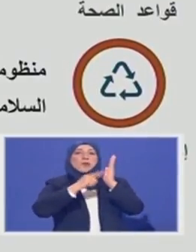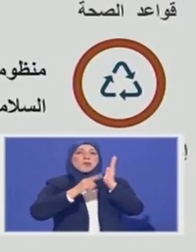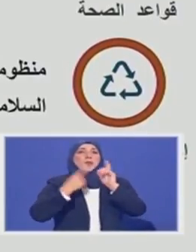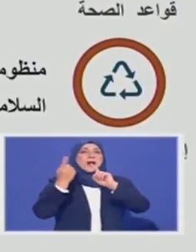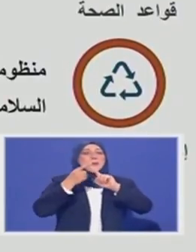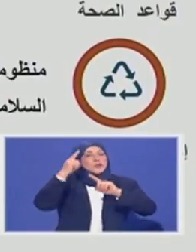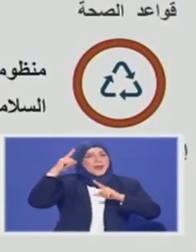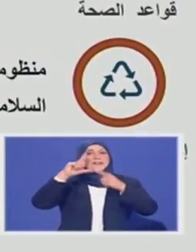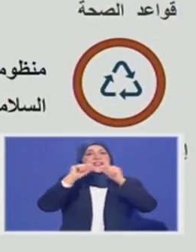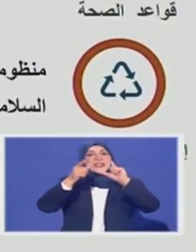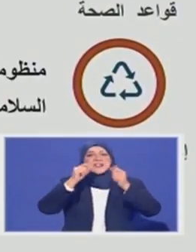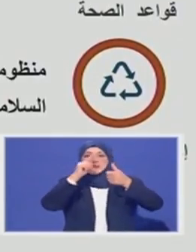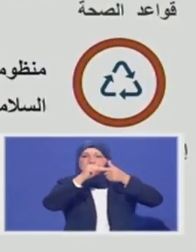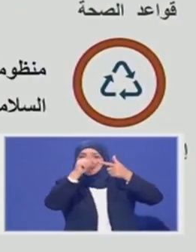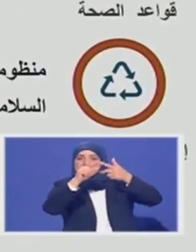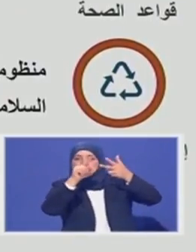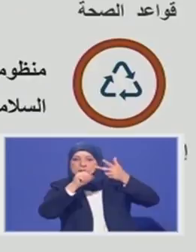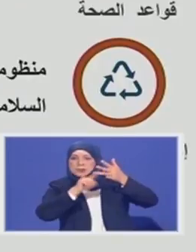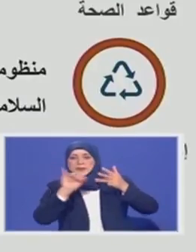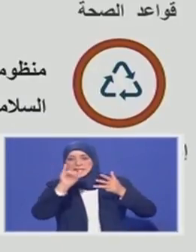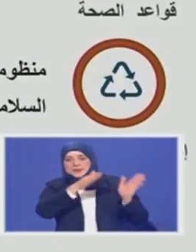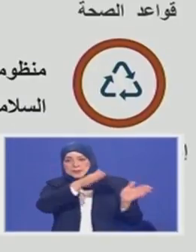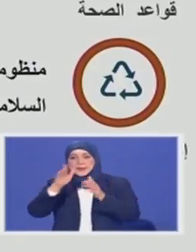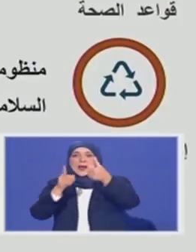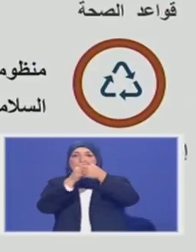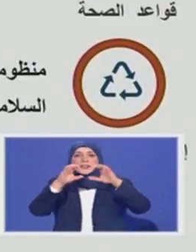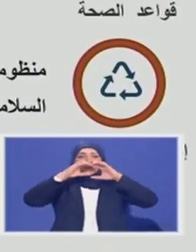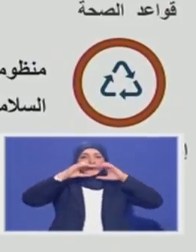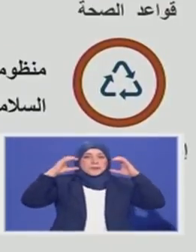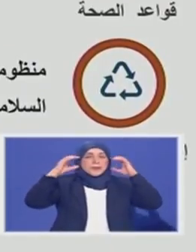نمشيو بالقطاع بالقطاع. أولا ضرورة لباس الكمامات،